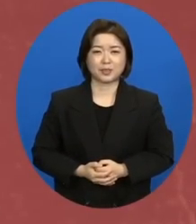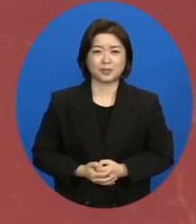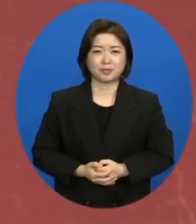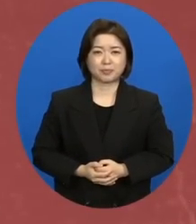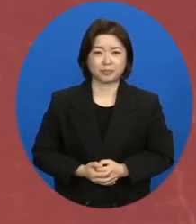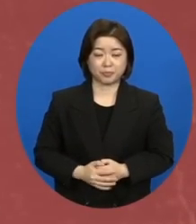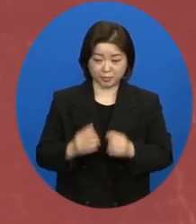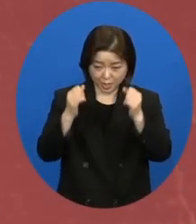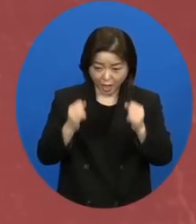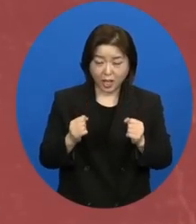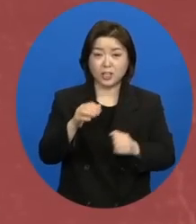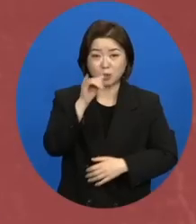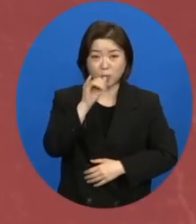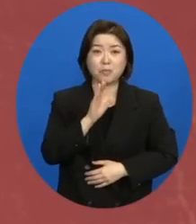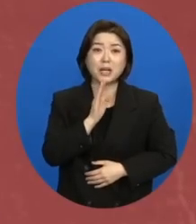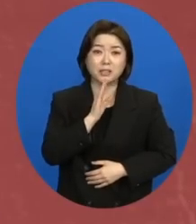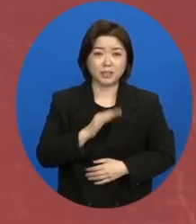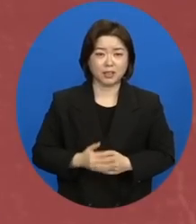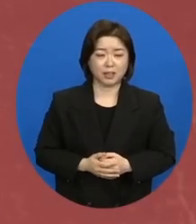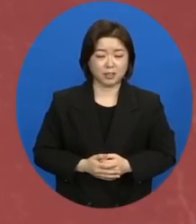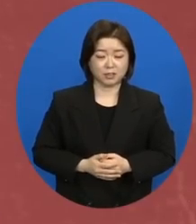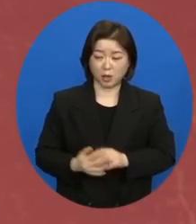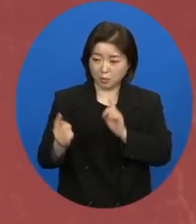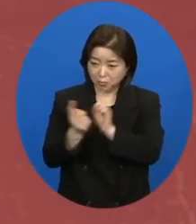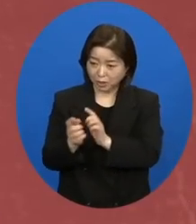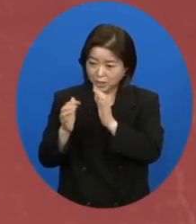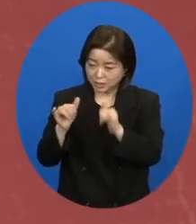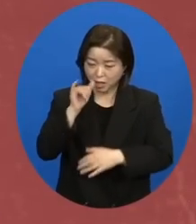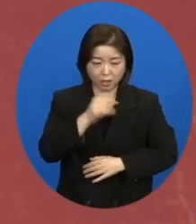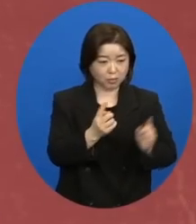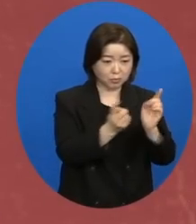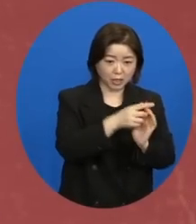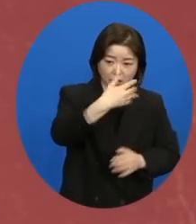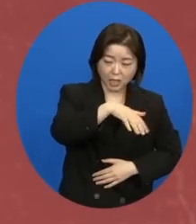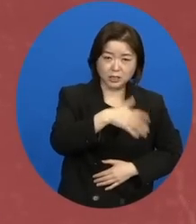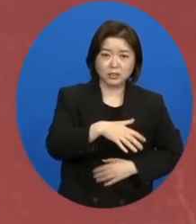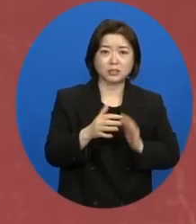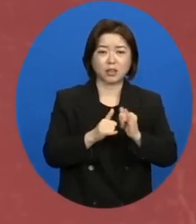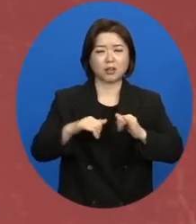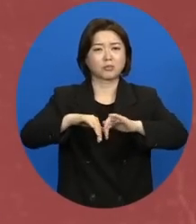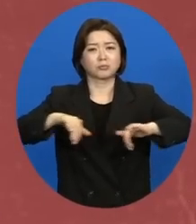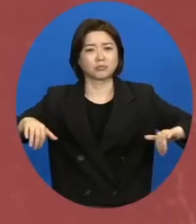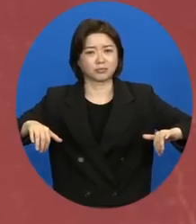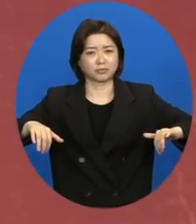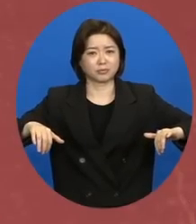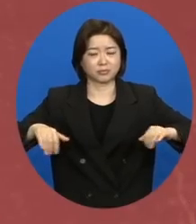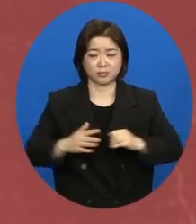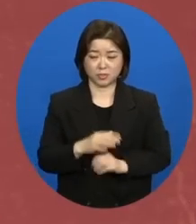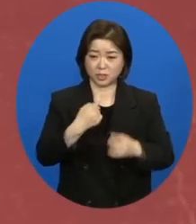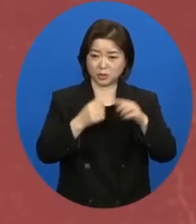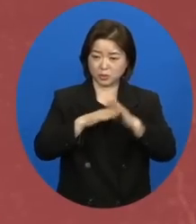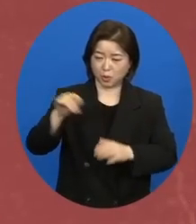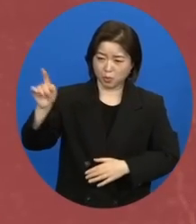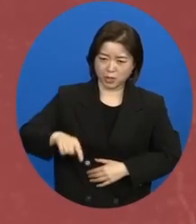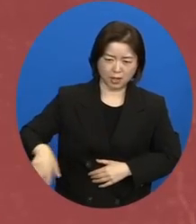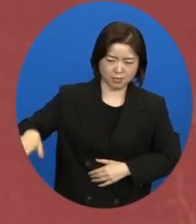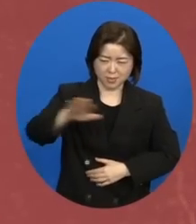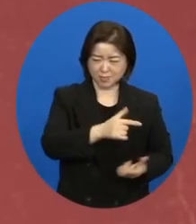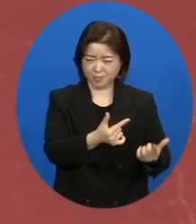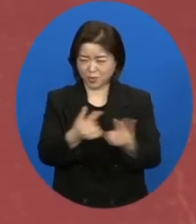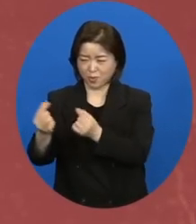계시는데 만난 사람 못 만난 사람 달라요. 교회 왔다고 다 만난 거 아니에요.